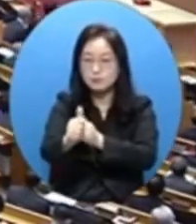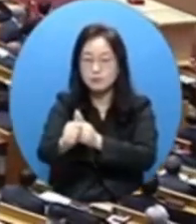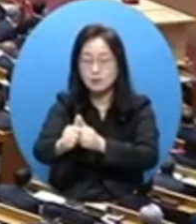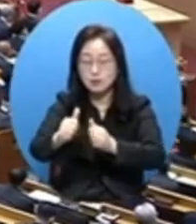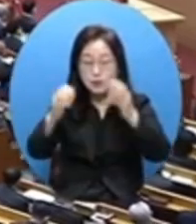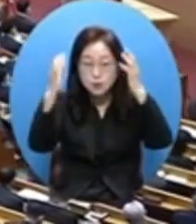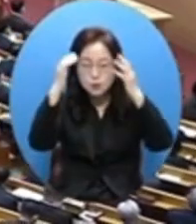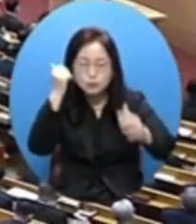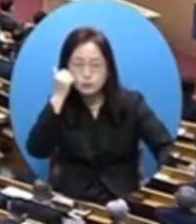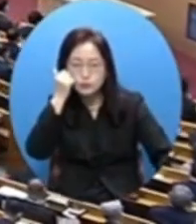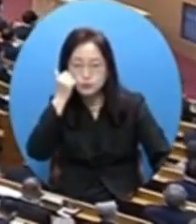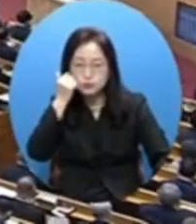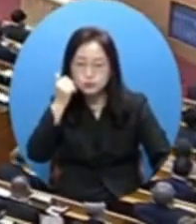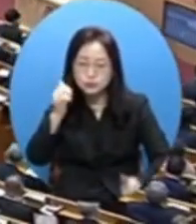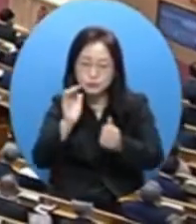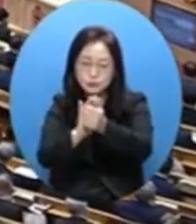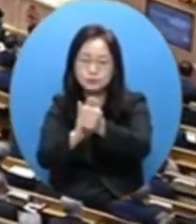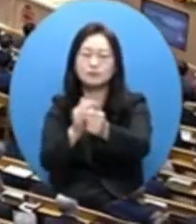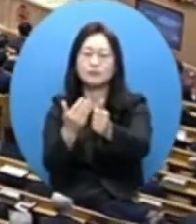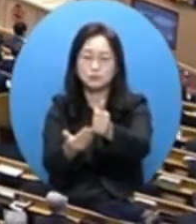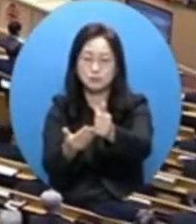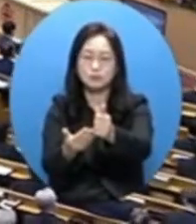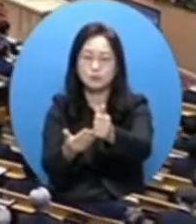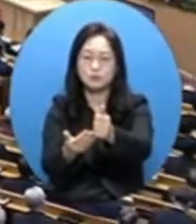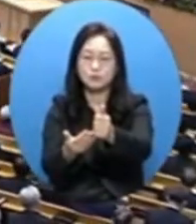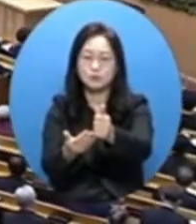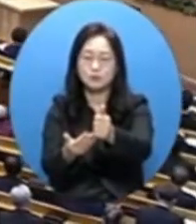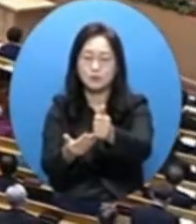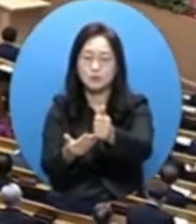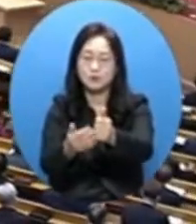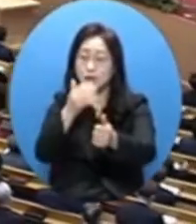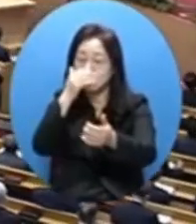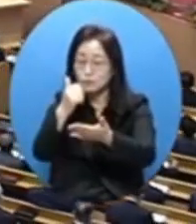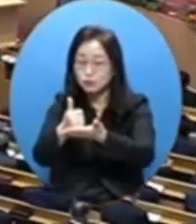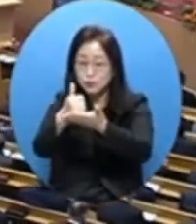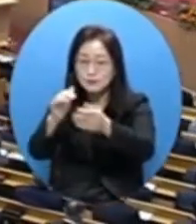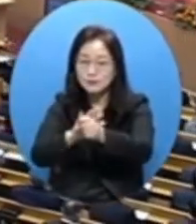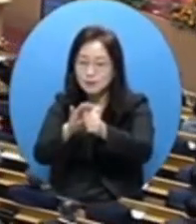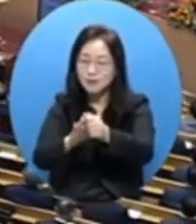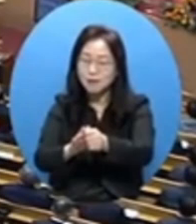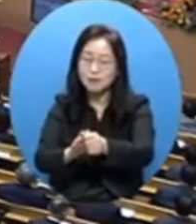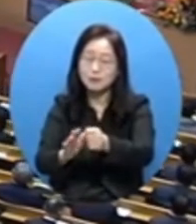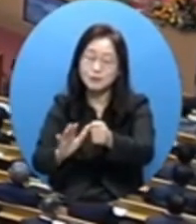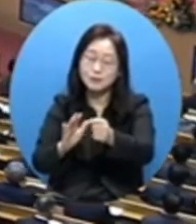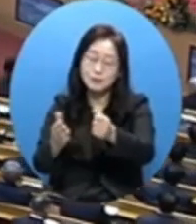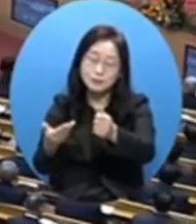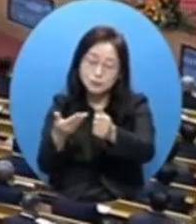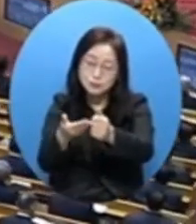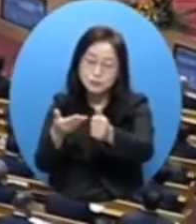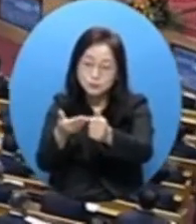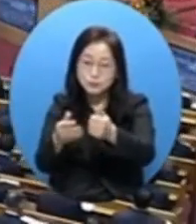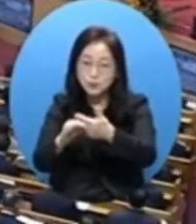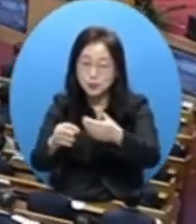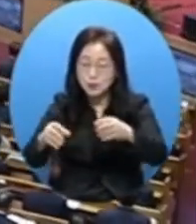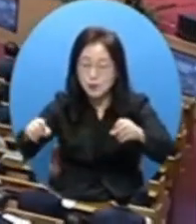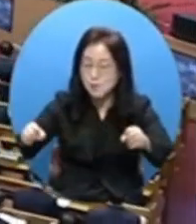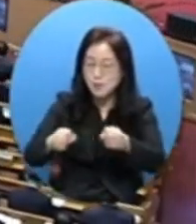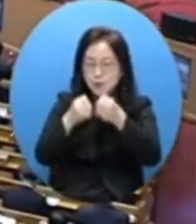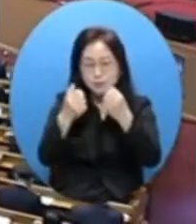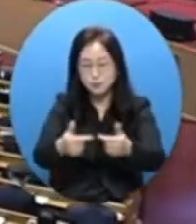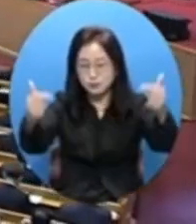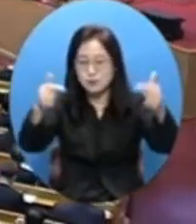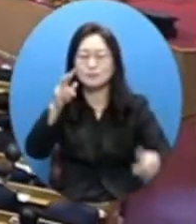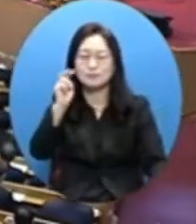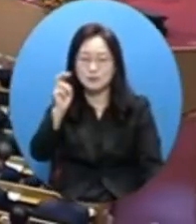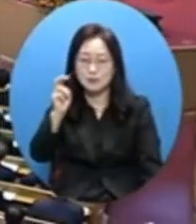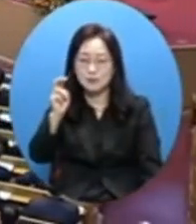고난당한 이웃을 섬기고 그들을 주의 사랑으로 품었다고 하면 폭발적인 부흥이 역사가 일어났고